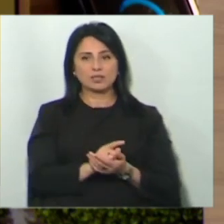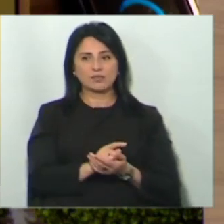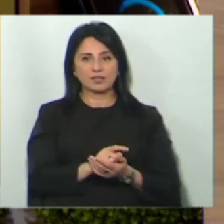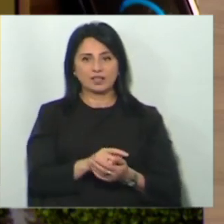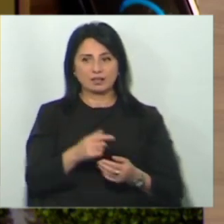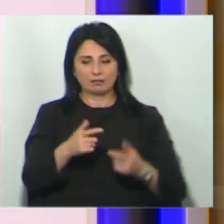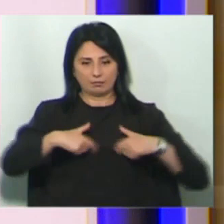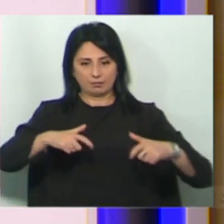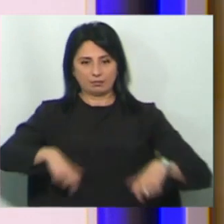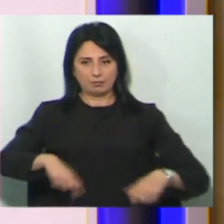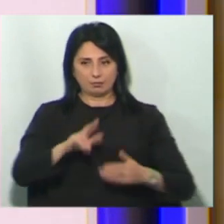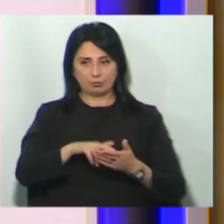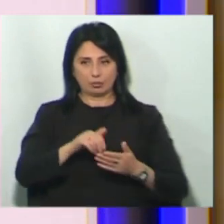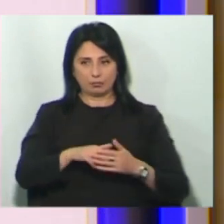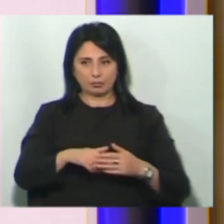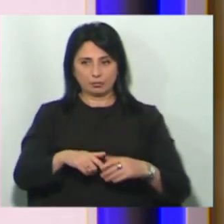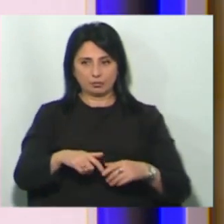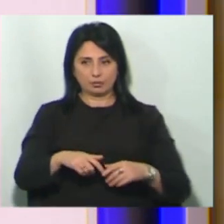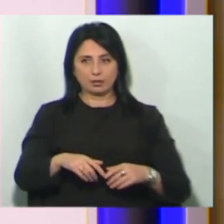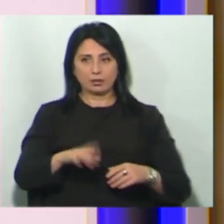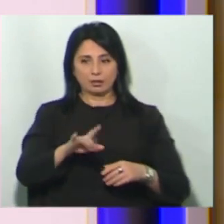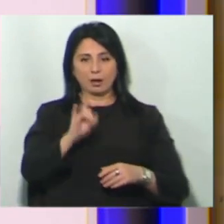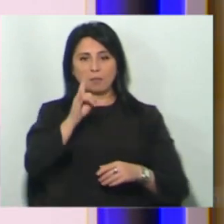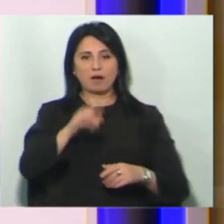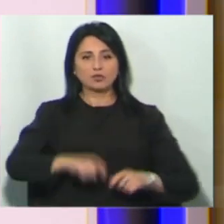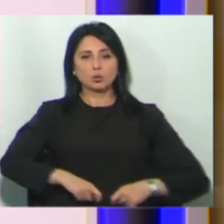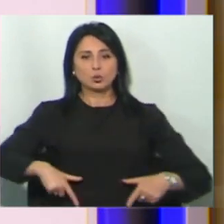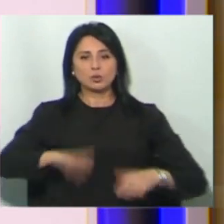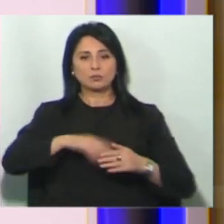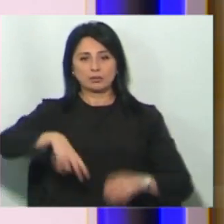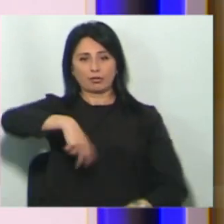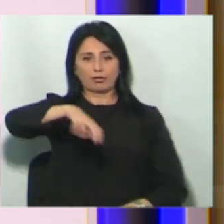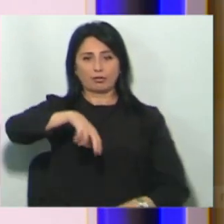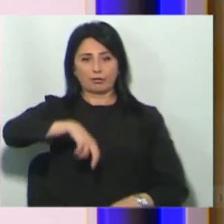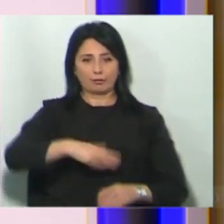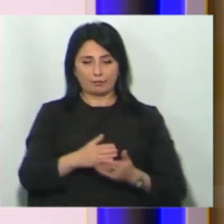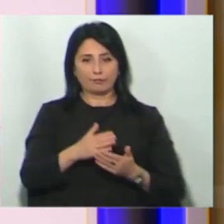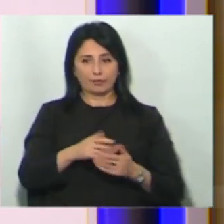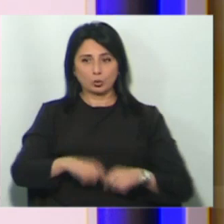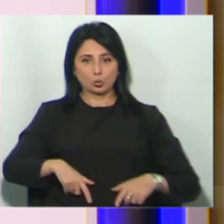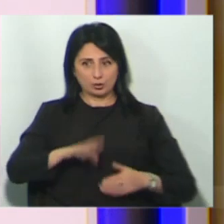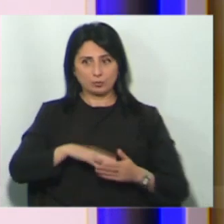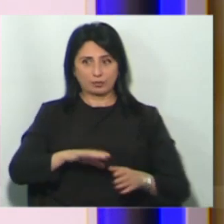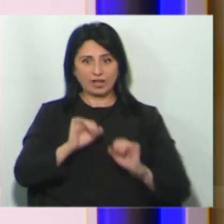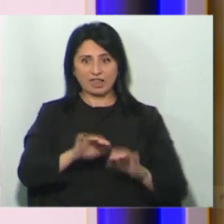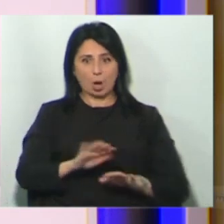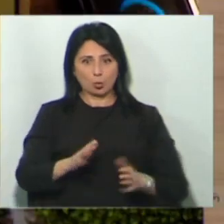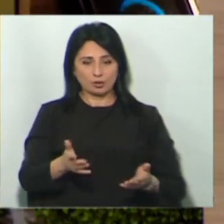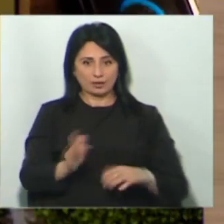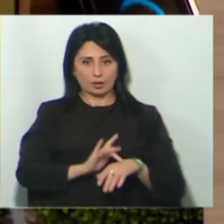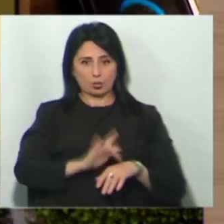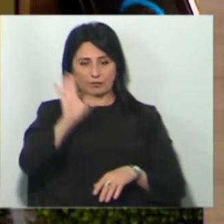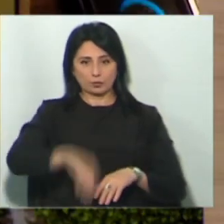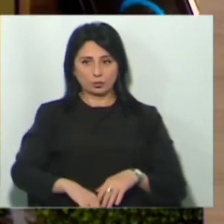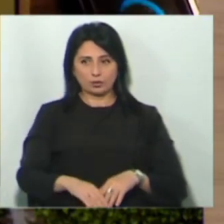ისე როგორც მიღებულია უკაცრავად და საცვლის გარეშე დატანტალებენ ბავშვები პირდაპირ მზის სხივების ზემოქმედებს. პრაქტიკულად დაუცველელ. ანუ როგორც